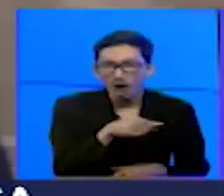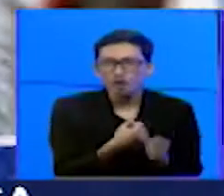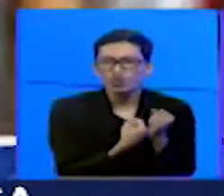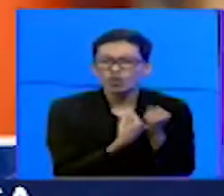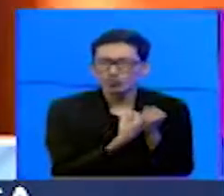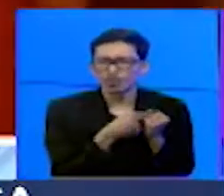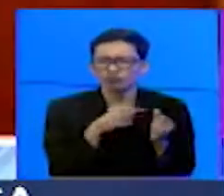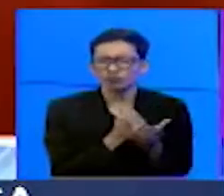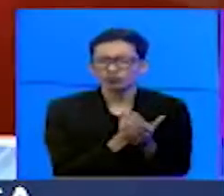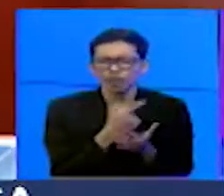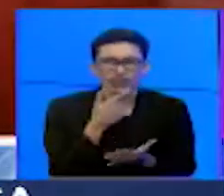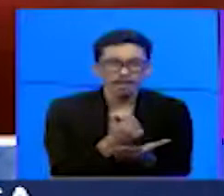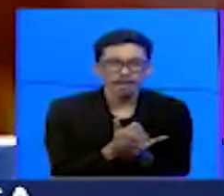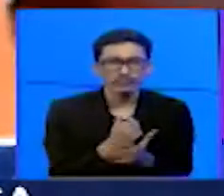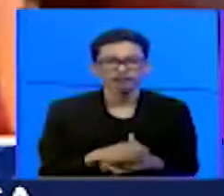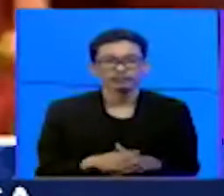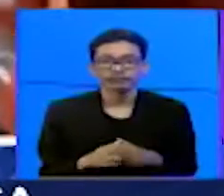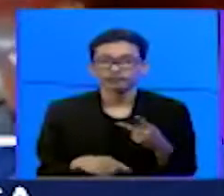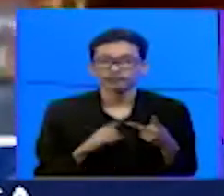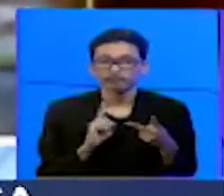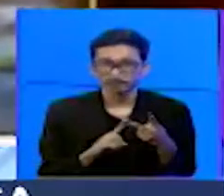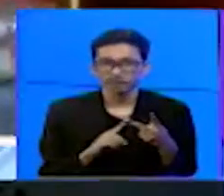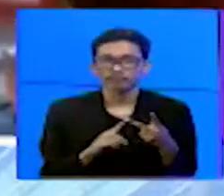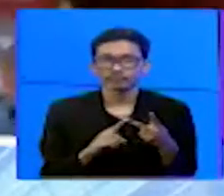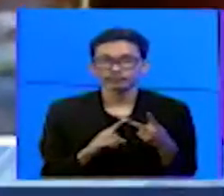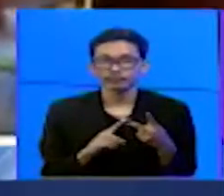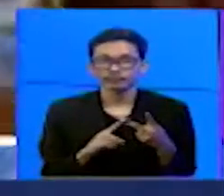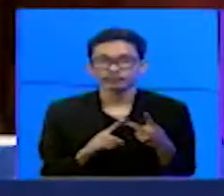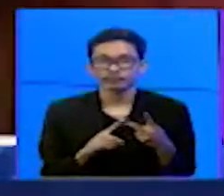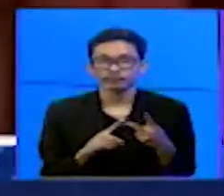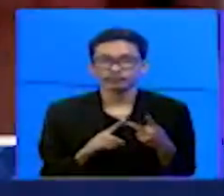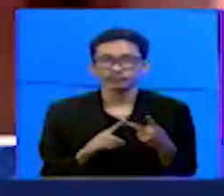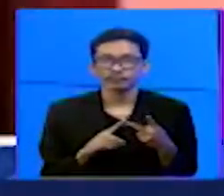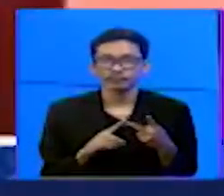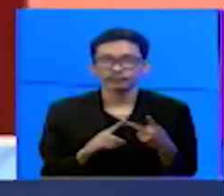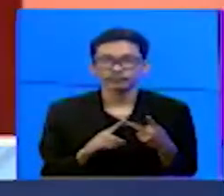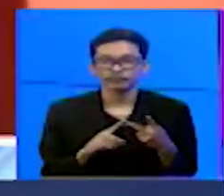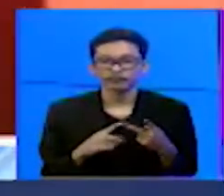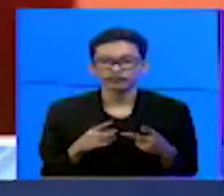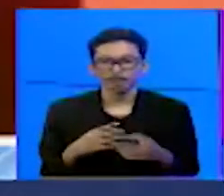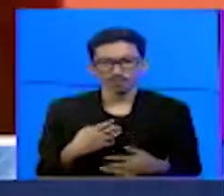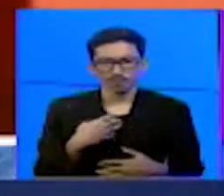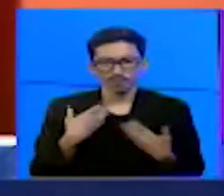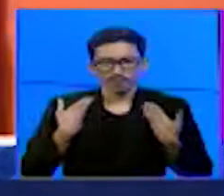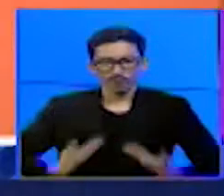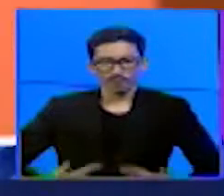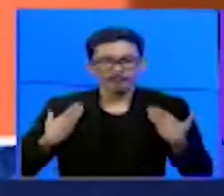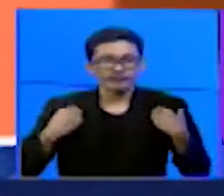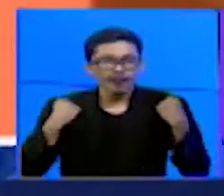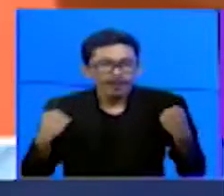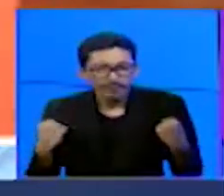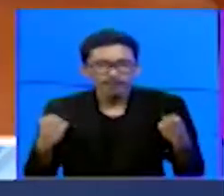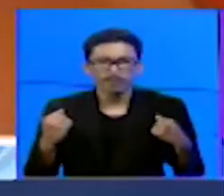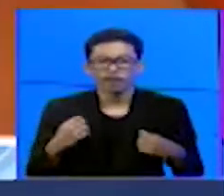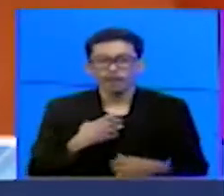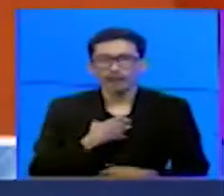utama. Lalu kemudian yang kedua pastinya harus bisa meningkatkan kualitas kesehatan fisik dan juga kesehatan mental